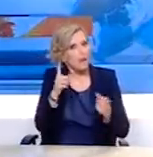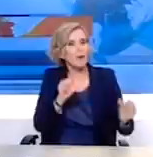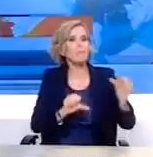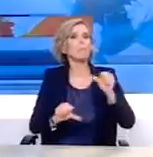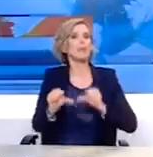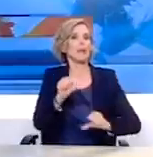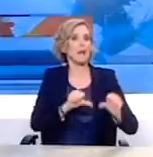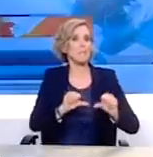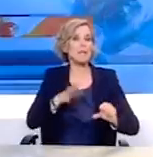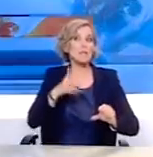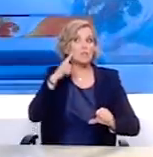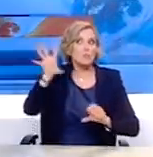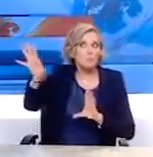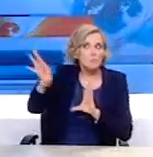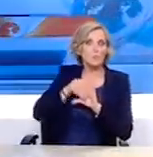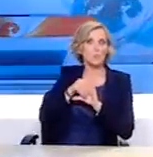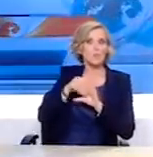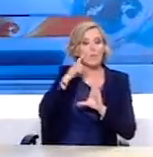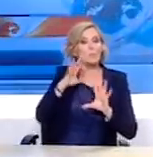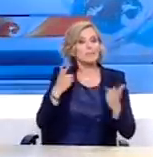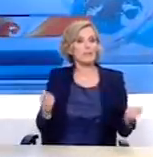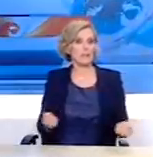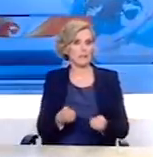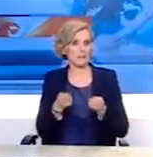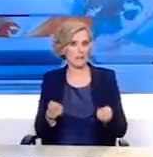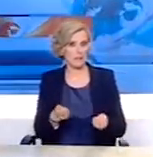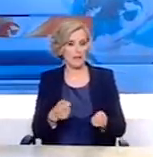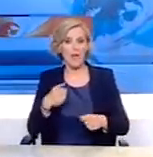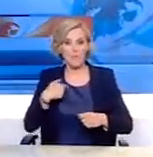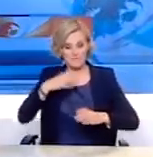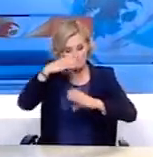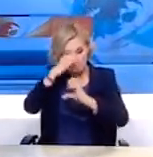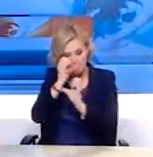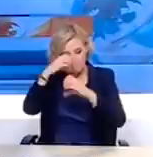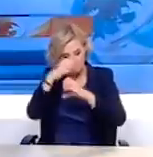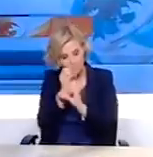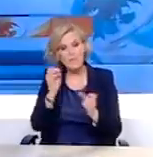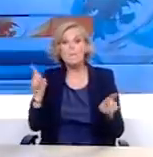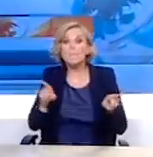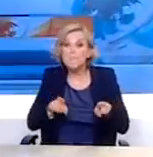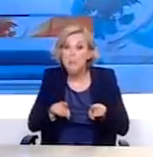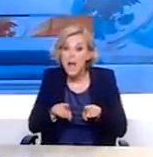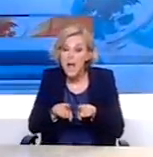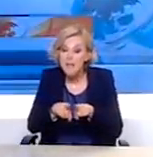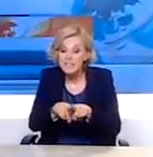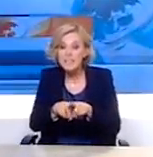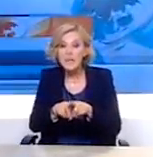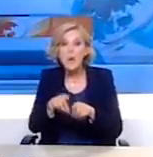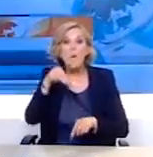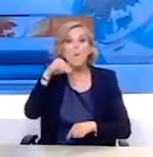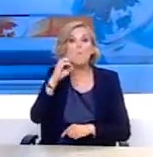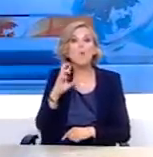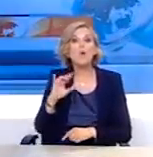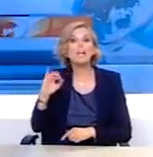Παρακολουθούμε τις εξελίξεις σχετικά με τα τεστ και τις διαφορετικές τους κατηγορίες. Μοριακά για τη διάγνωση που χρησιμοποιούμε τώρα, αντισώματα για το αν πέρασε